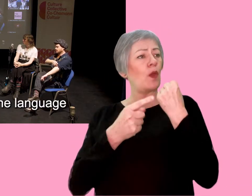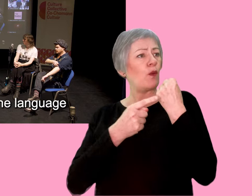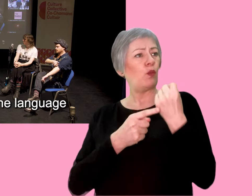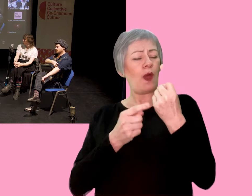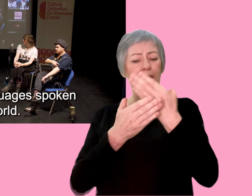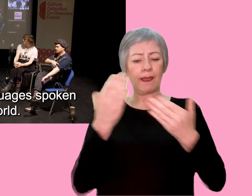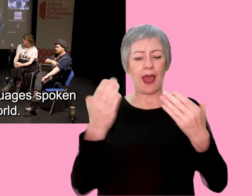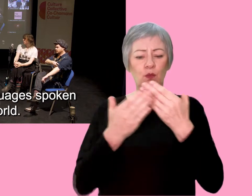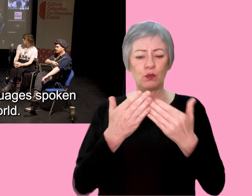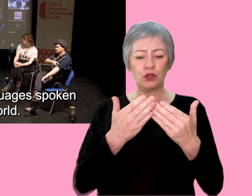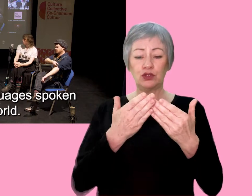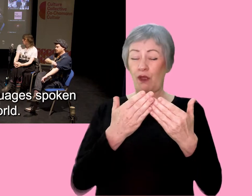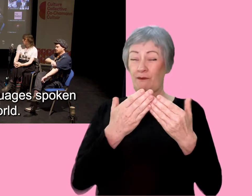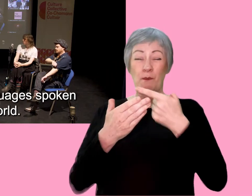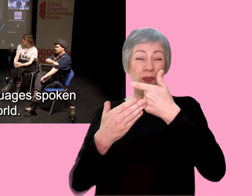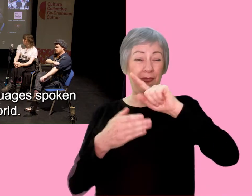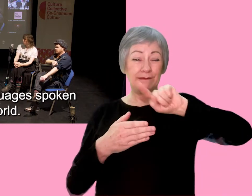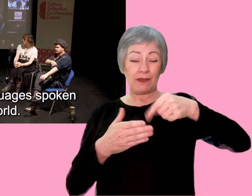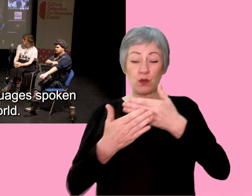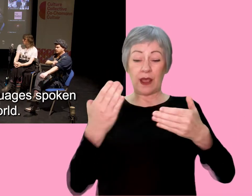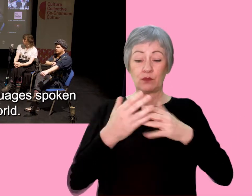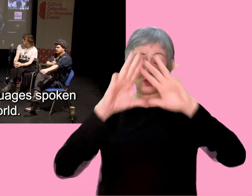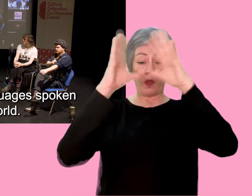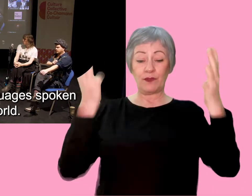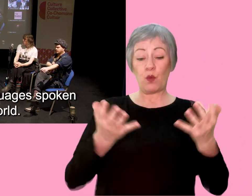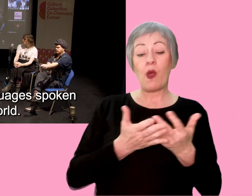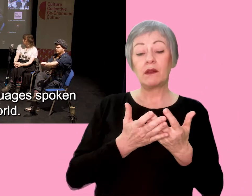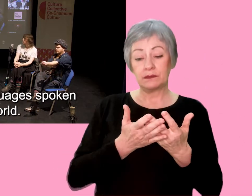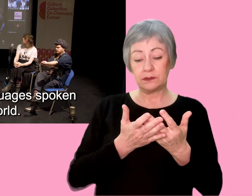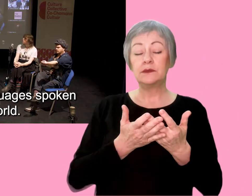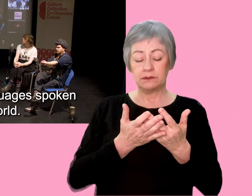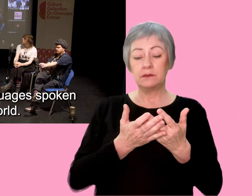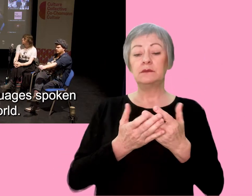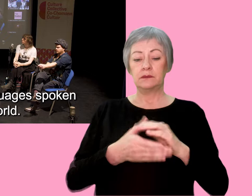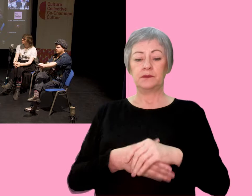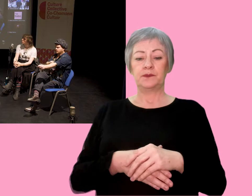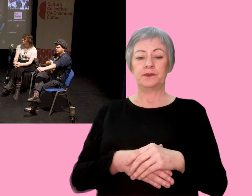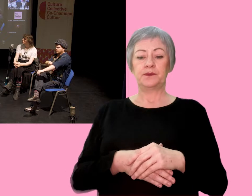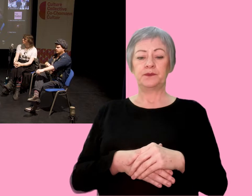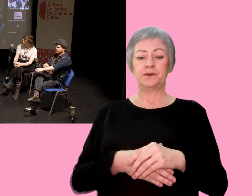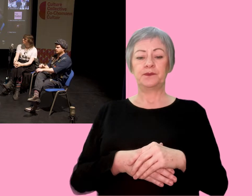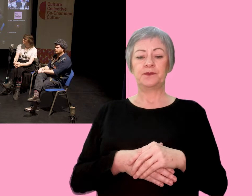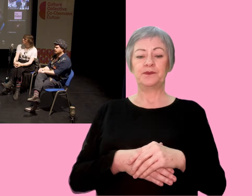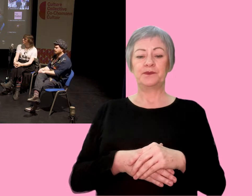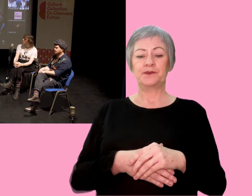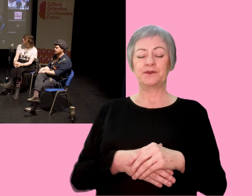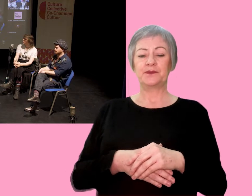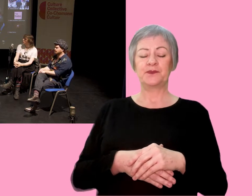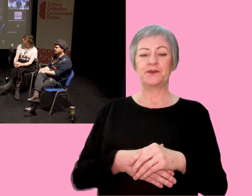oen kanen, en mache barach na sjach miele kanen, et fe en teug.